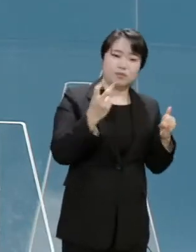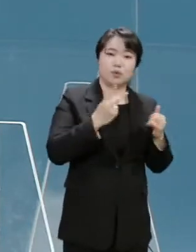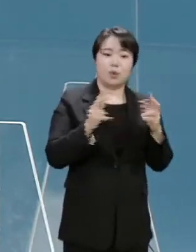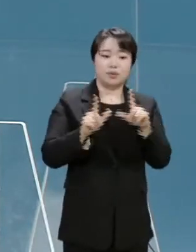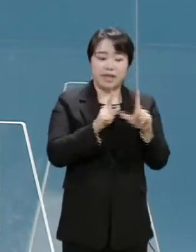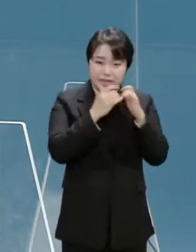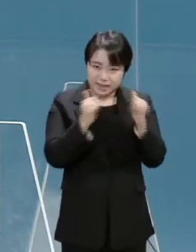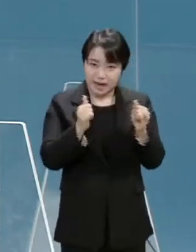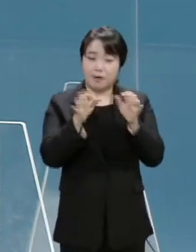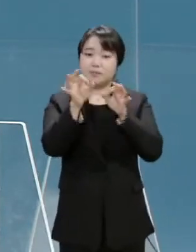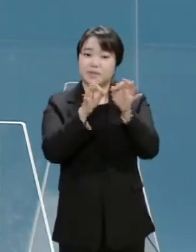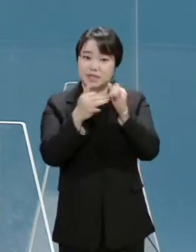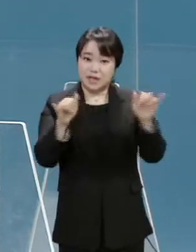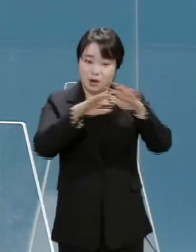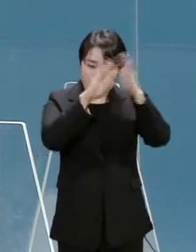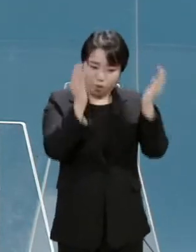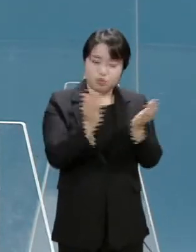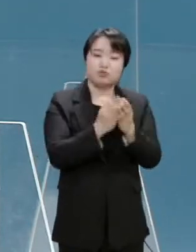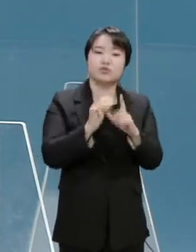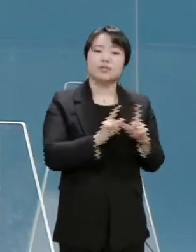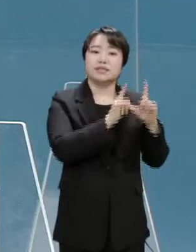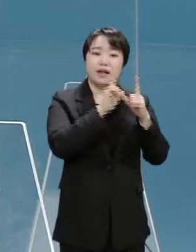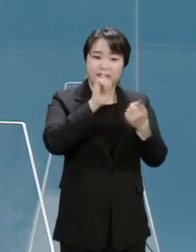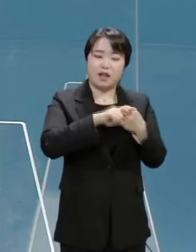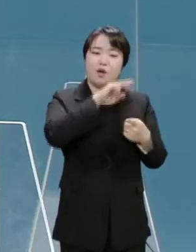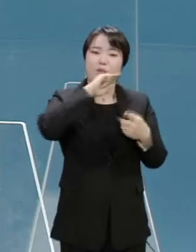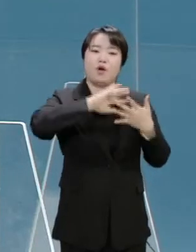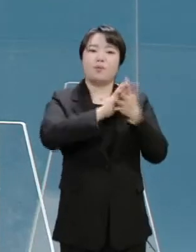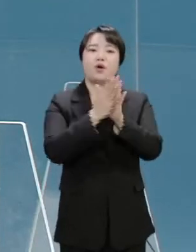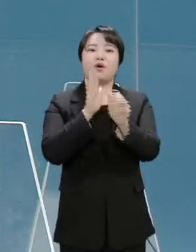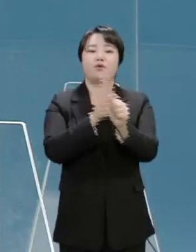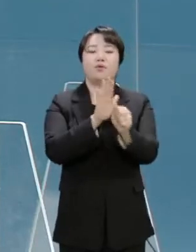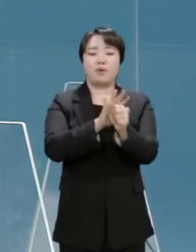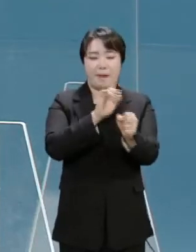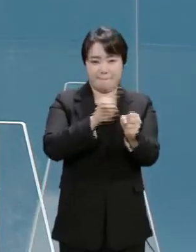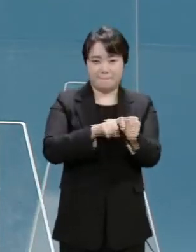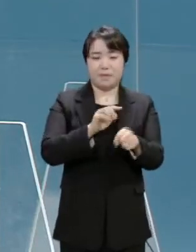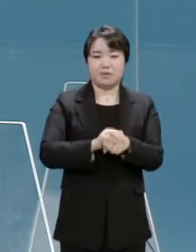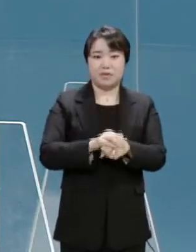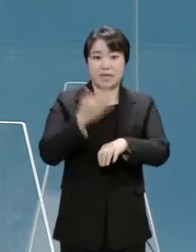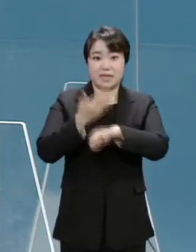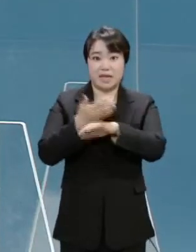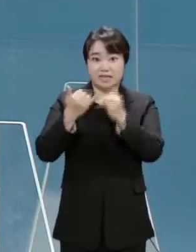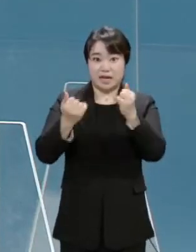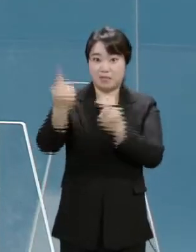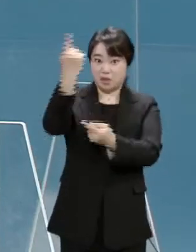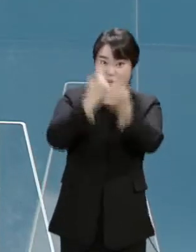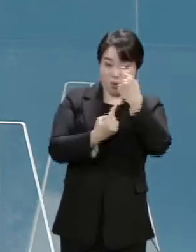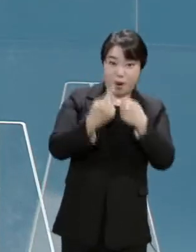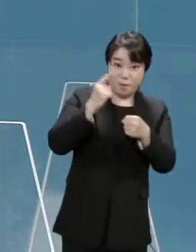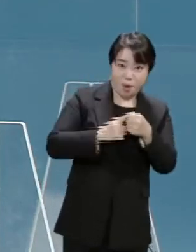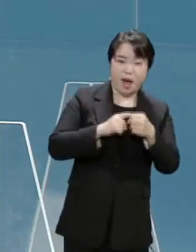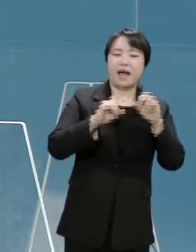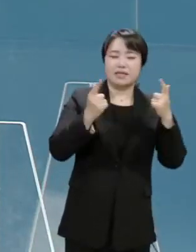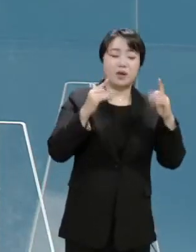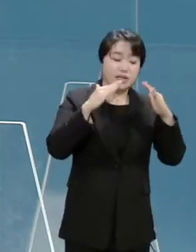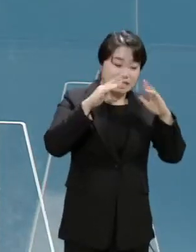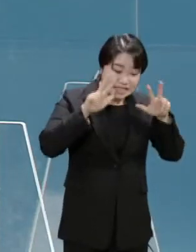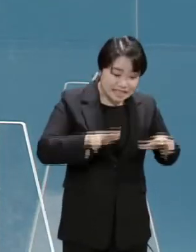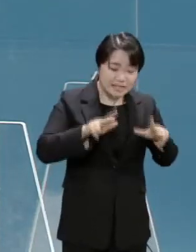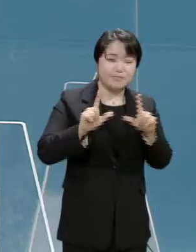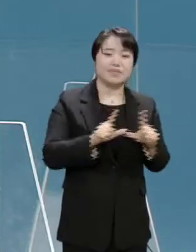지금 장사하시는 분들이 계속 살기 좋은 동네가 되는 것이 목표입니다. 네. 외부에서 들어와서 살고 싶은 동네가 아니라 우리 주민들을